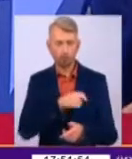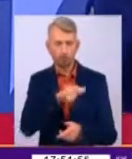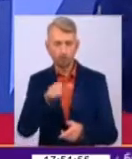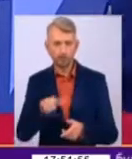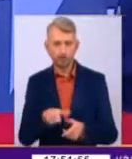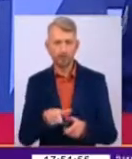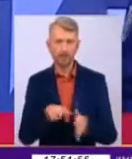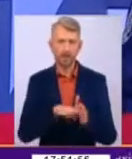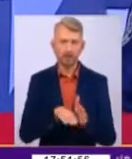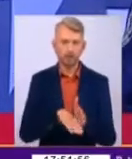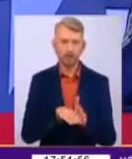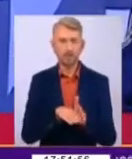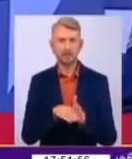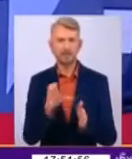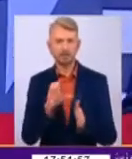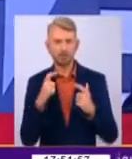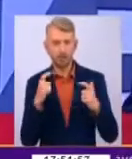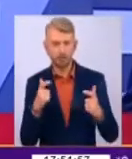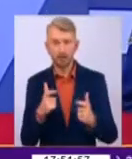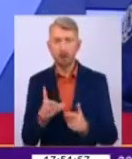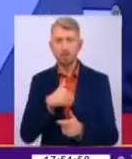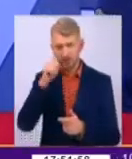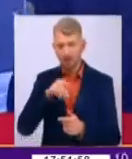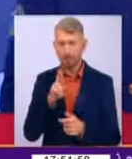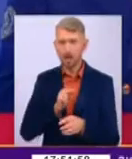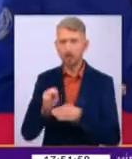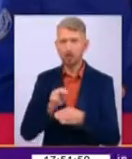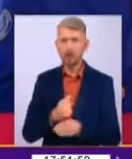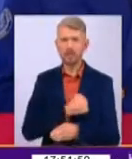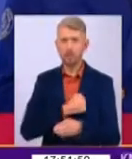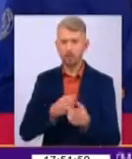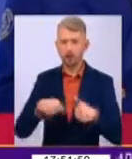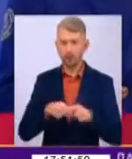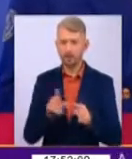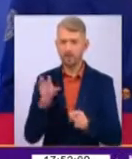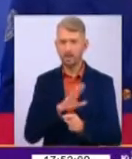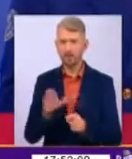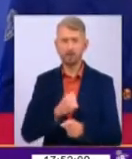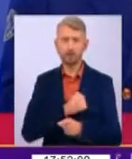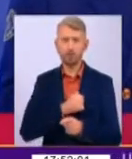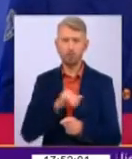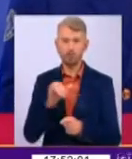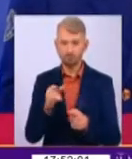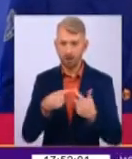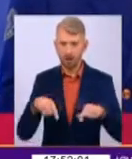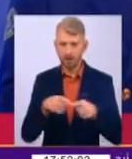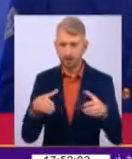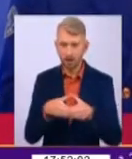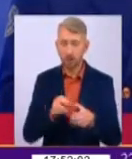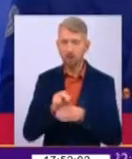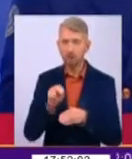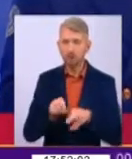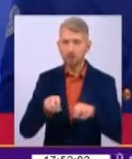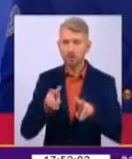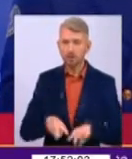рядовий, сержантський, таке інше. Але ж ми знаємо, як навчають на військових кафедрах. Не на всіх, скажімо так, військових кафедрах дійсно навчають тих